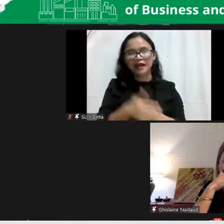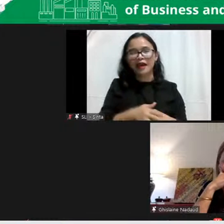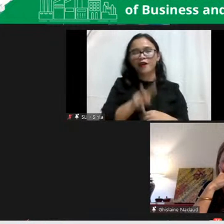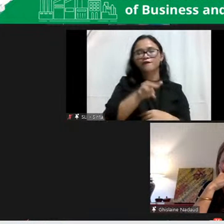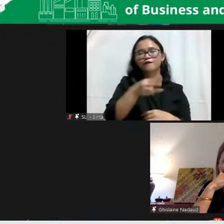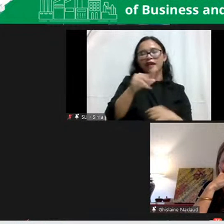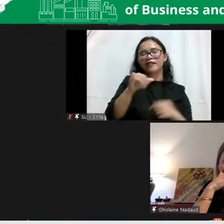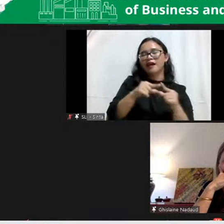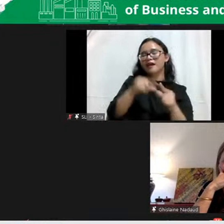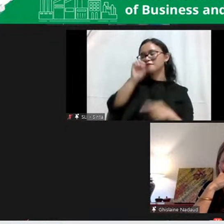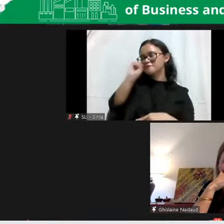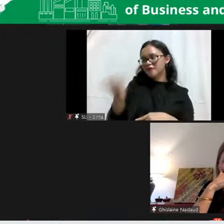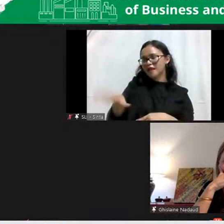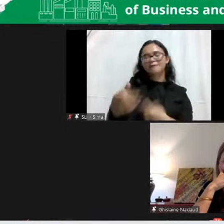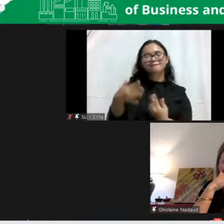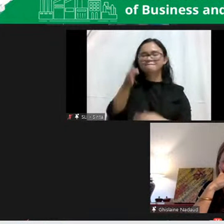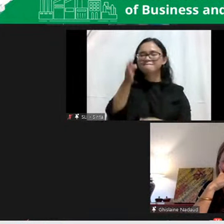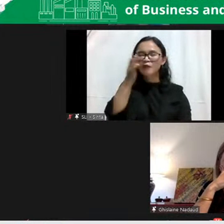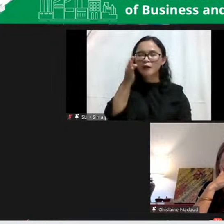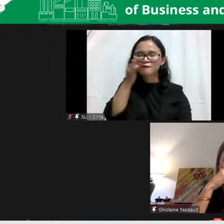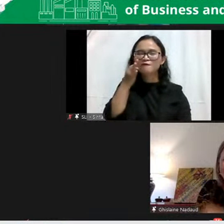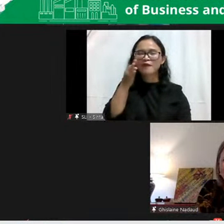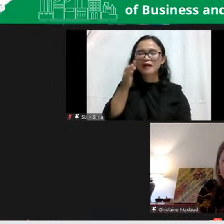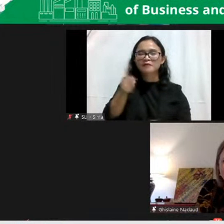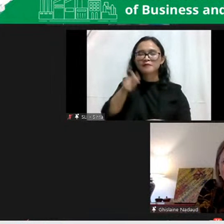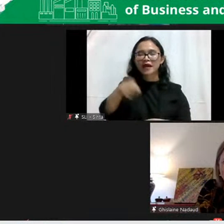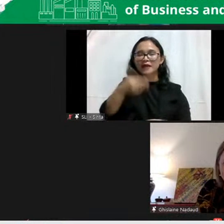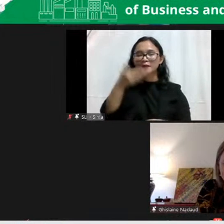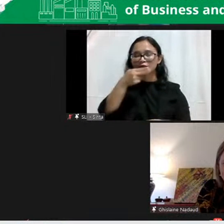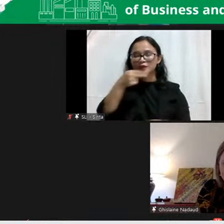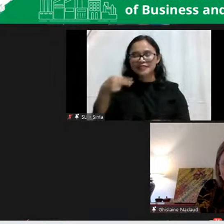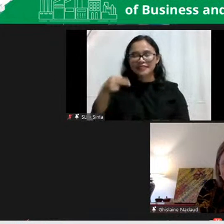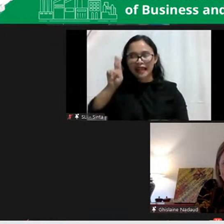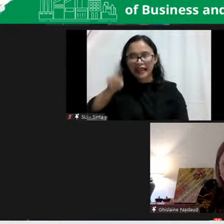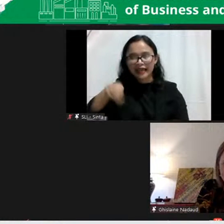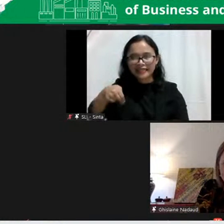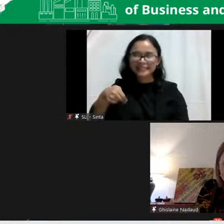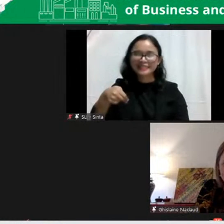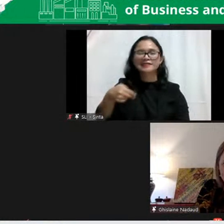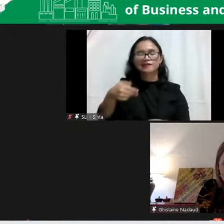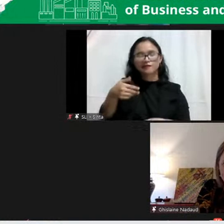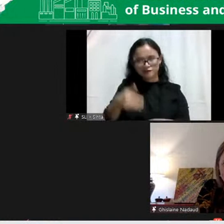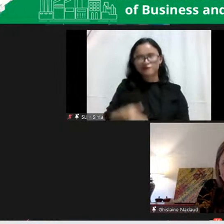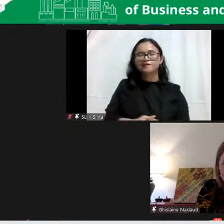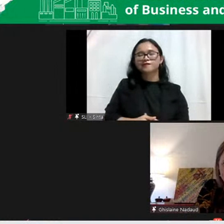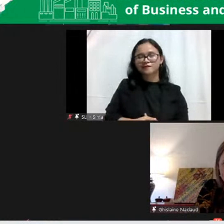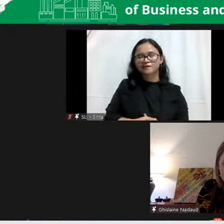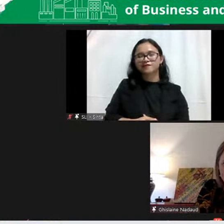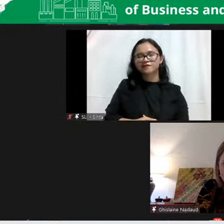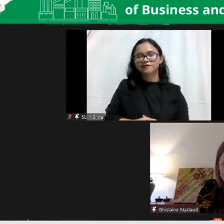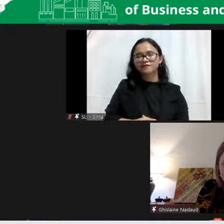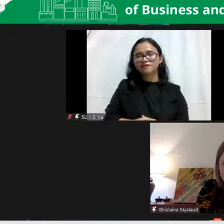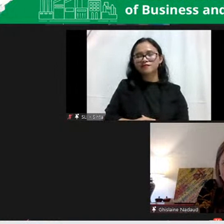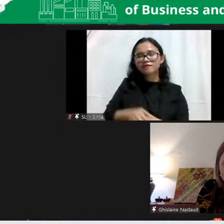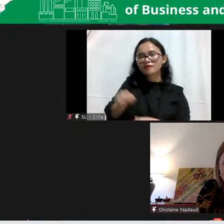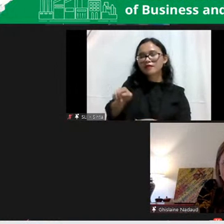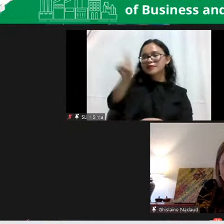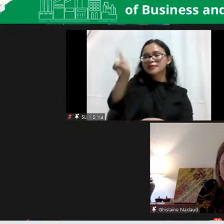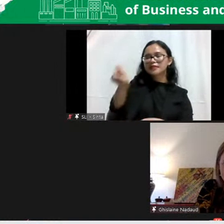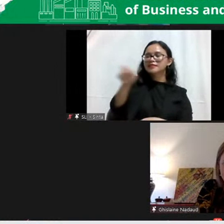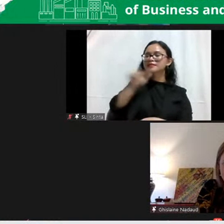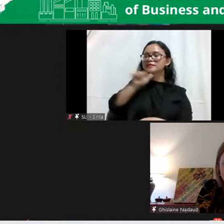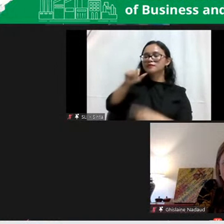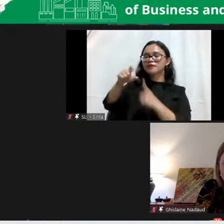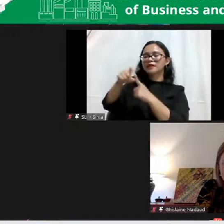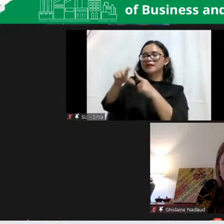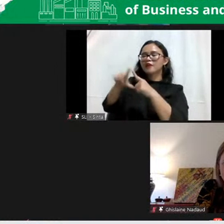Anda mohon maaf karena menggunakan bahasa Indonesia lagi untuk pertanyaan berikutnyaikutnya untuk Bang David ini ada